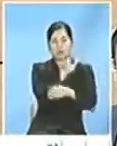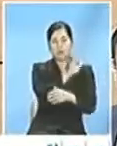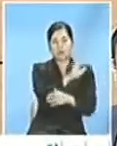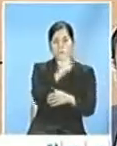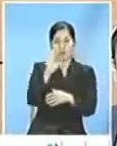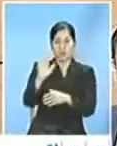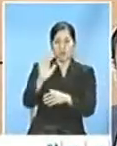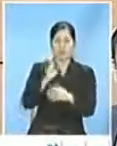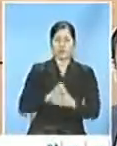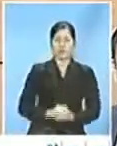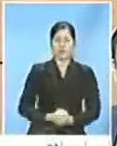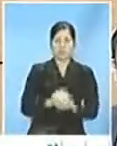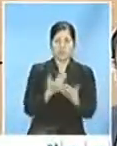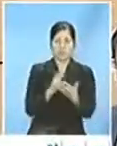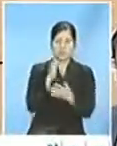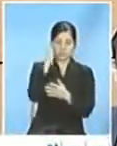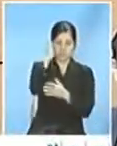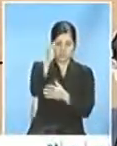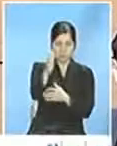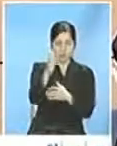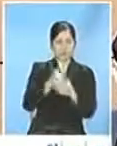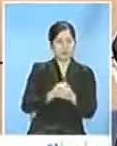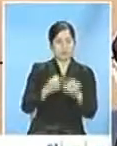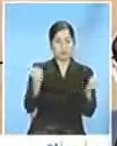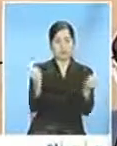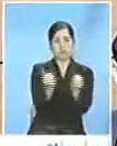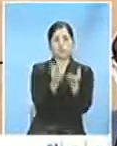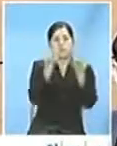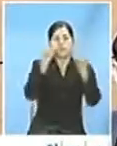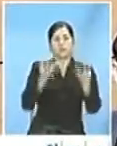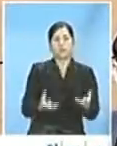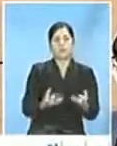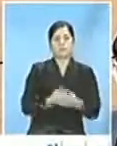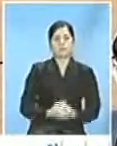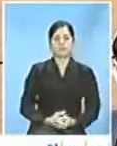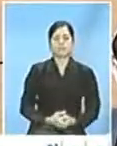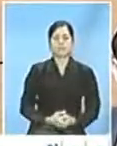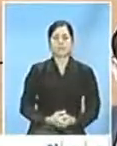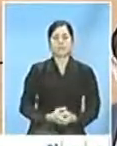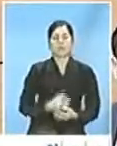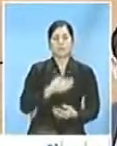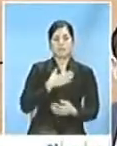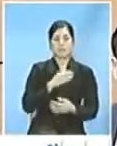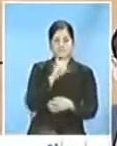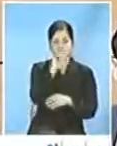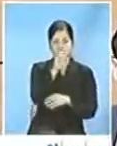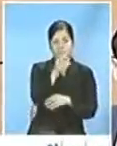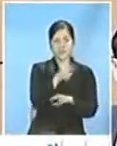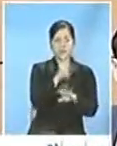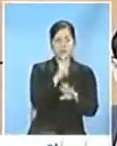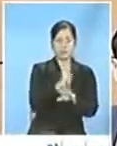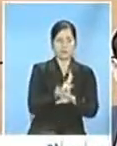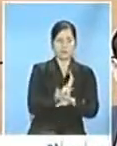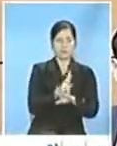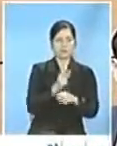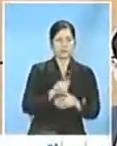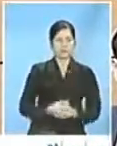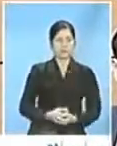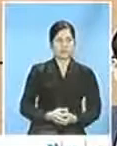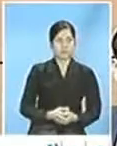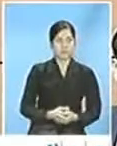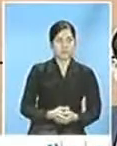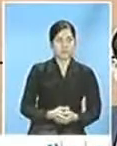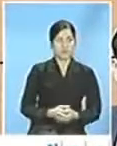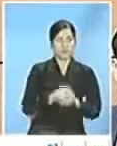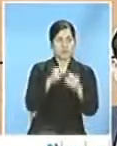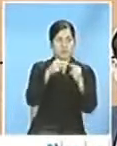ก็จะต้องเดินไปสู่ความขัดแย้งต่อไปเรื่อยๆผมเรียนท่านประธานต่อไปอีกครับว่า